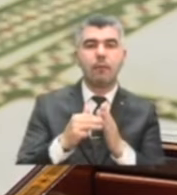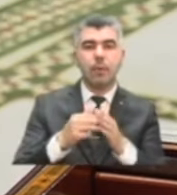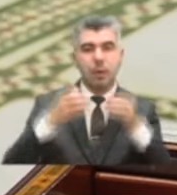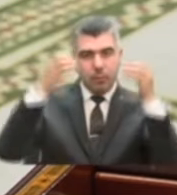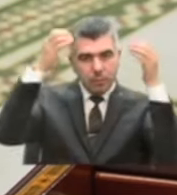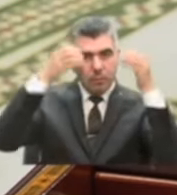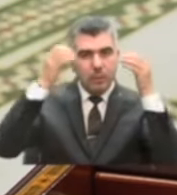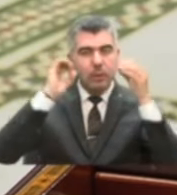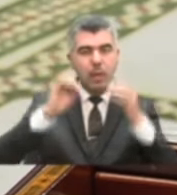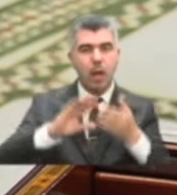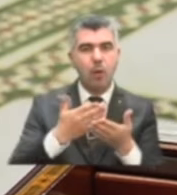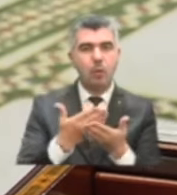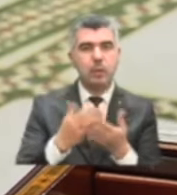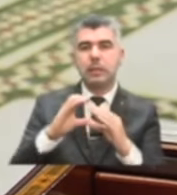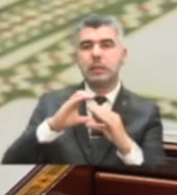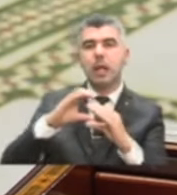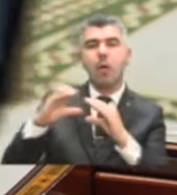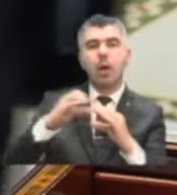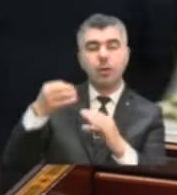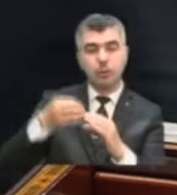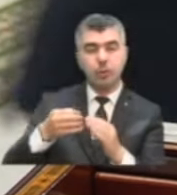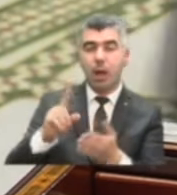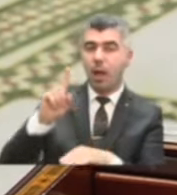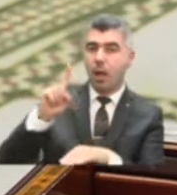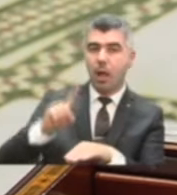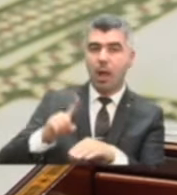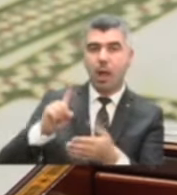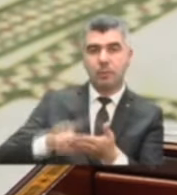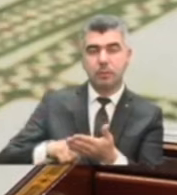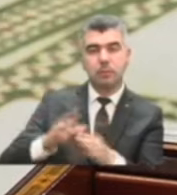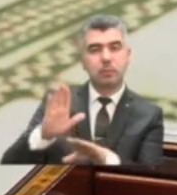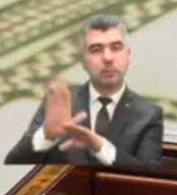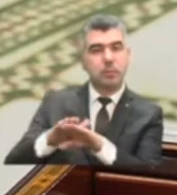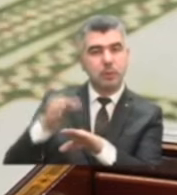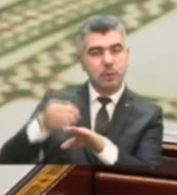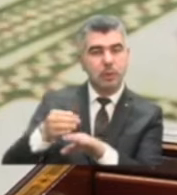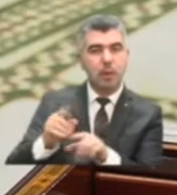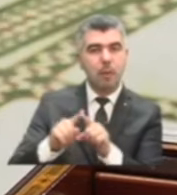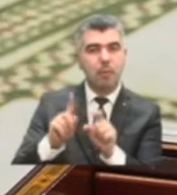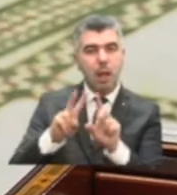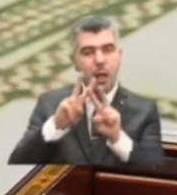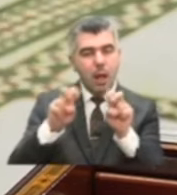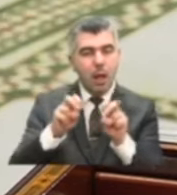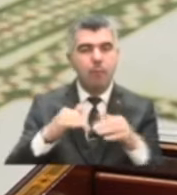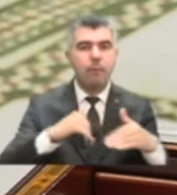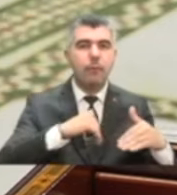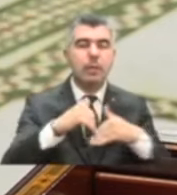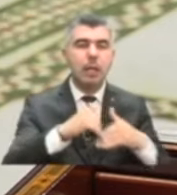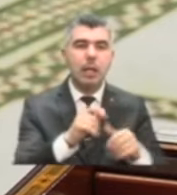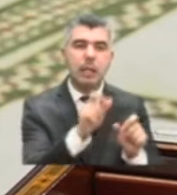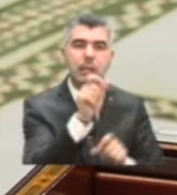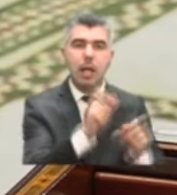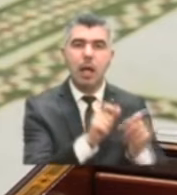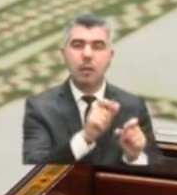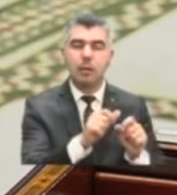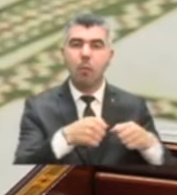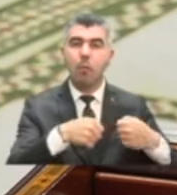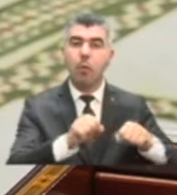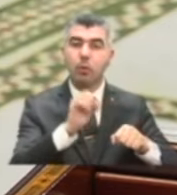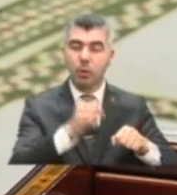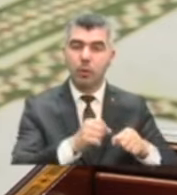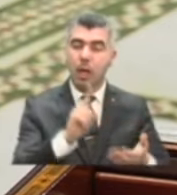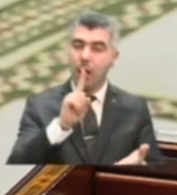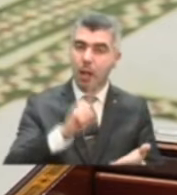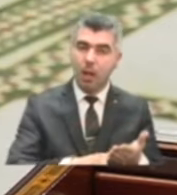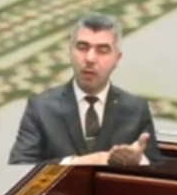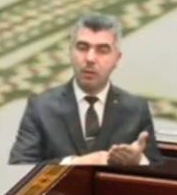ننفذوا المخطط التواصلي التحسيسي لهذه الفئة هذه، ونركزوا المراقبة الطرقية على هذا الناس هذو، ونعززوا